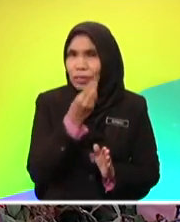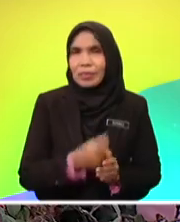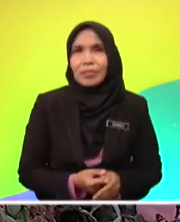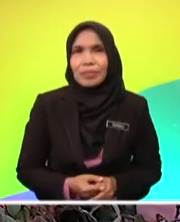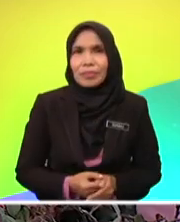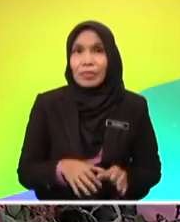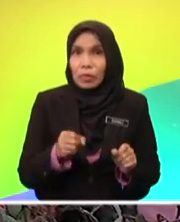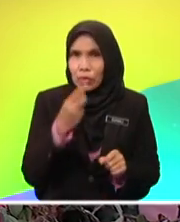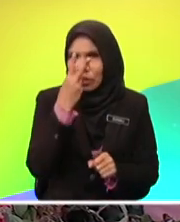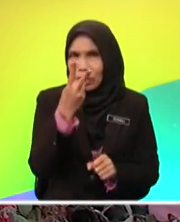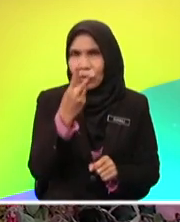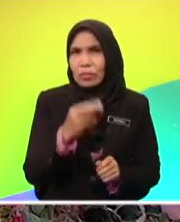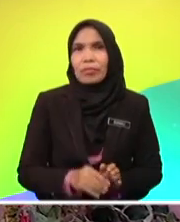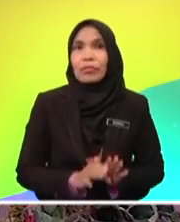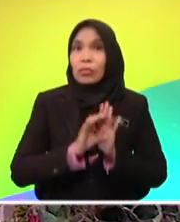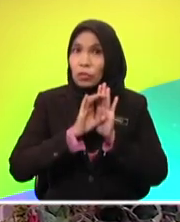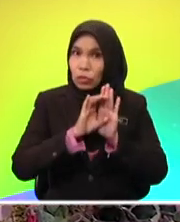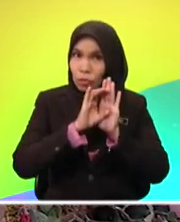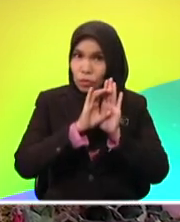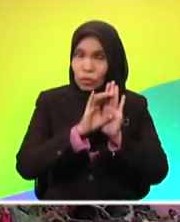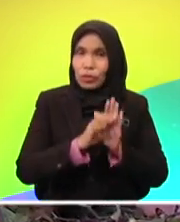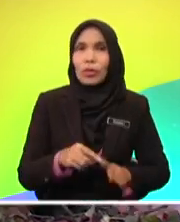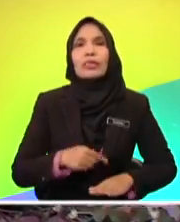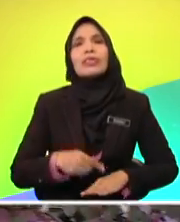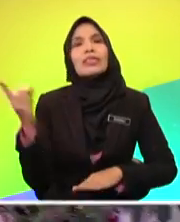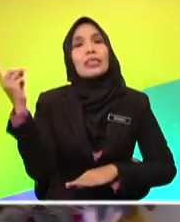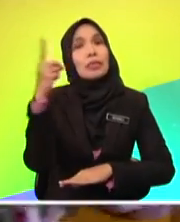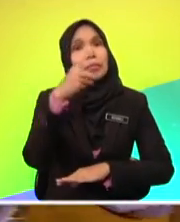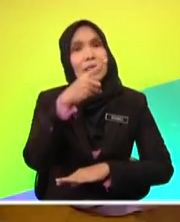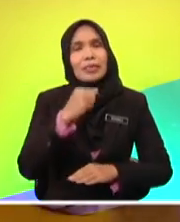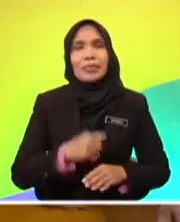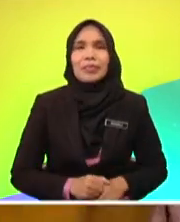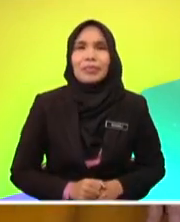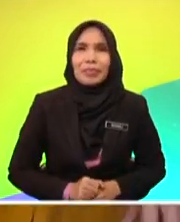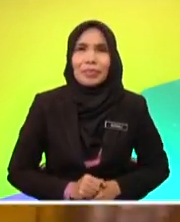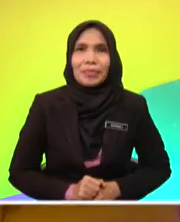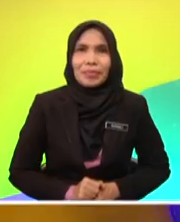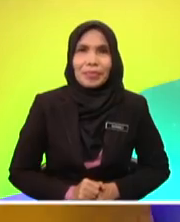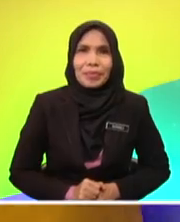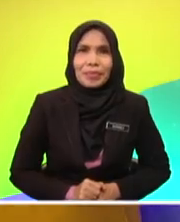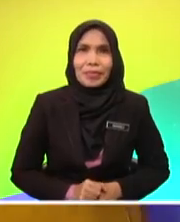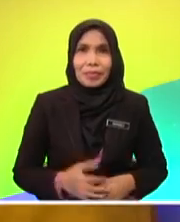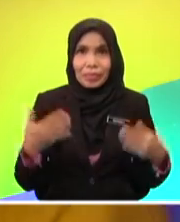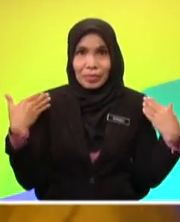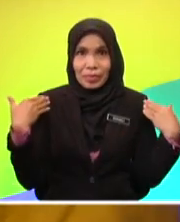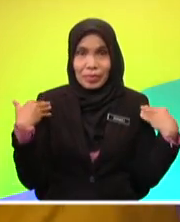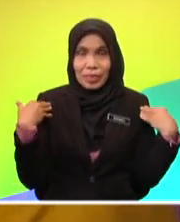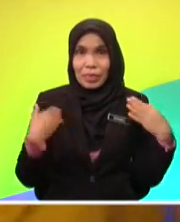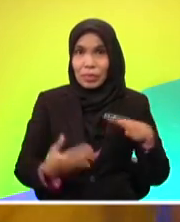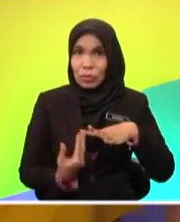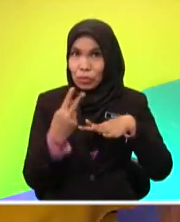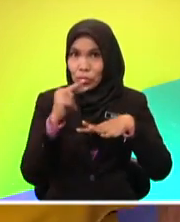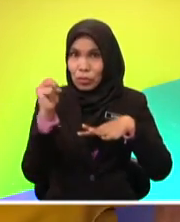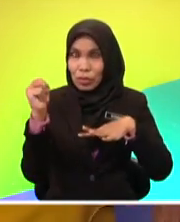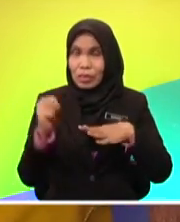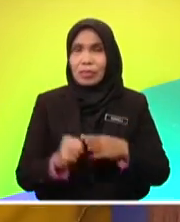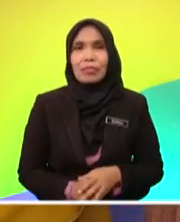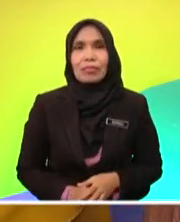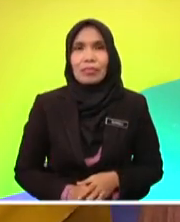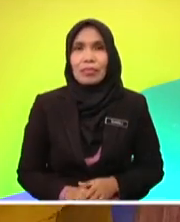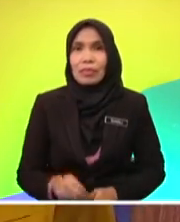ada bawa beberapa jenis tumbuhan. Ni cikgu gerak sikit, ya. Silakan cikgu. Ada tumbuhan contohnya pokok ni,